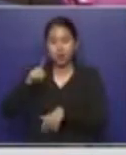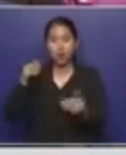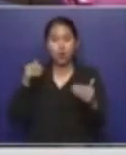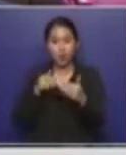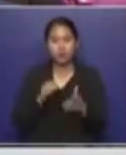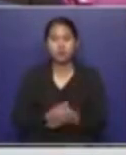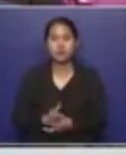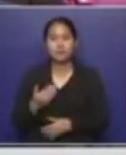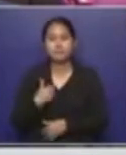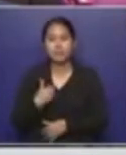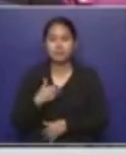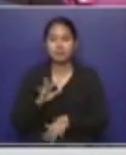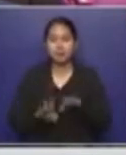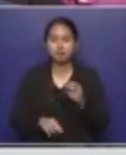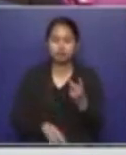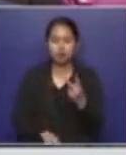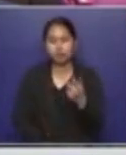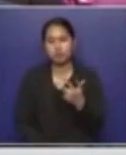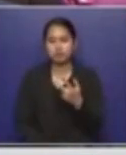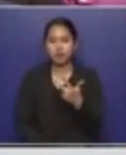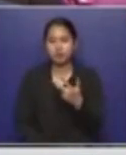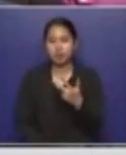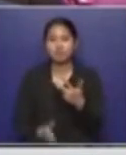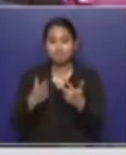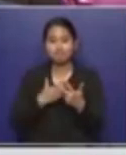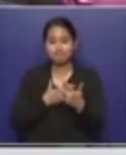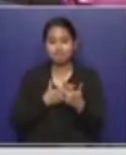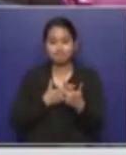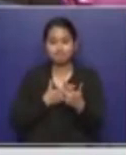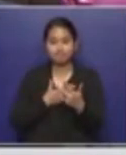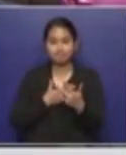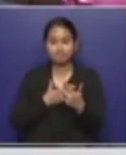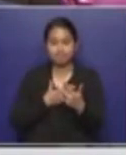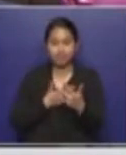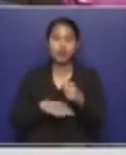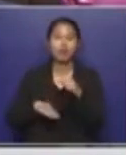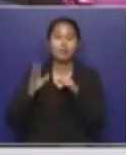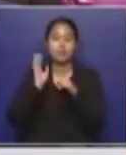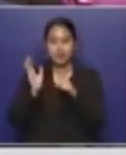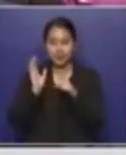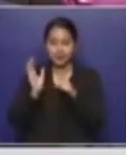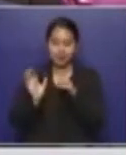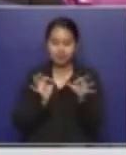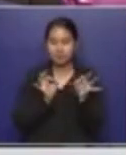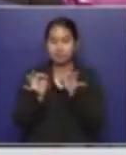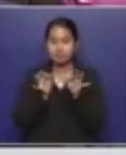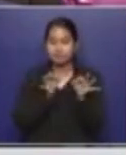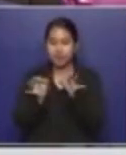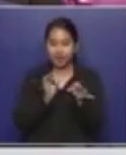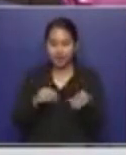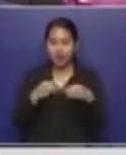มีอยู่เพียง 2-3 ส่วนเท่าที่ผมจะขออนุญาตได้ชี้